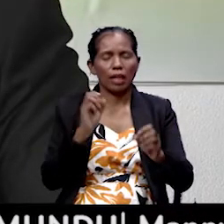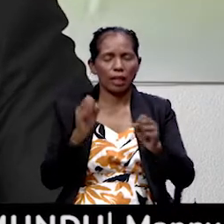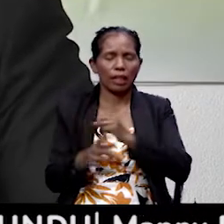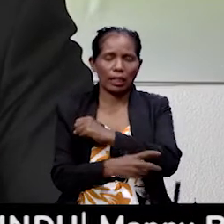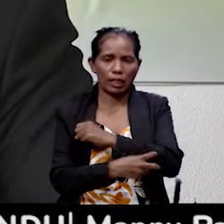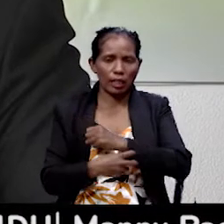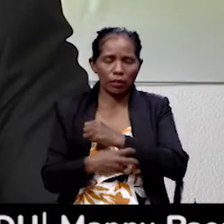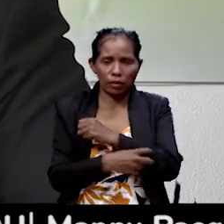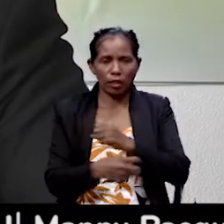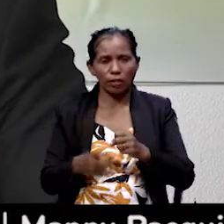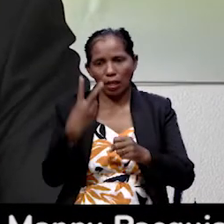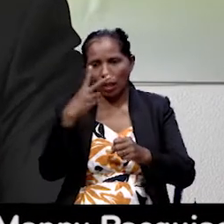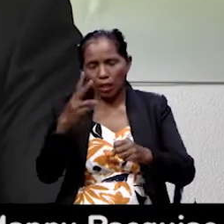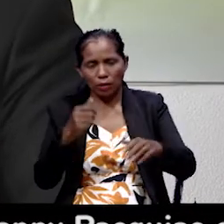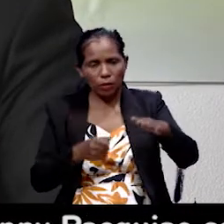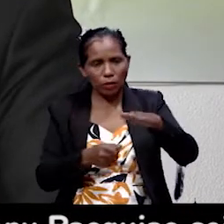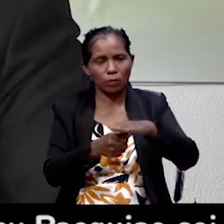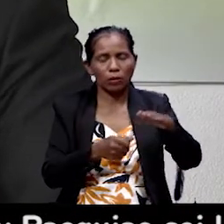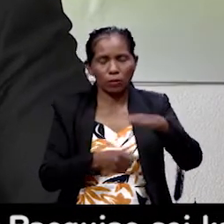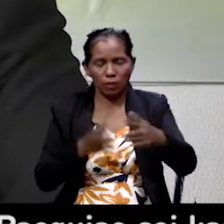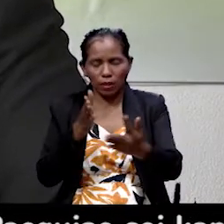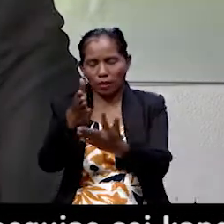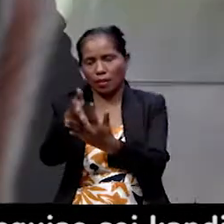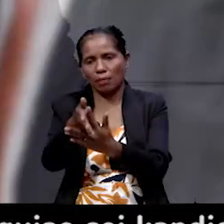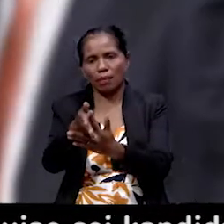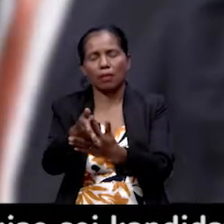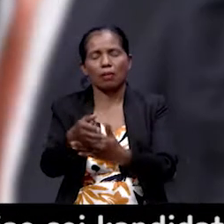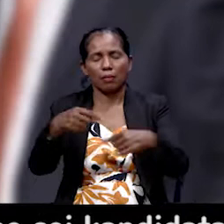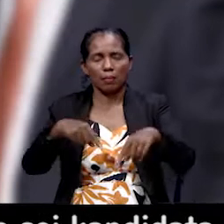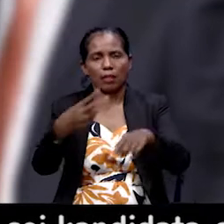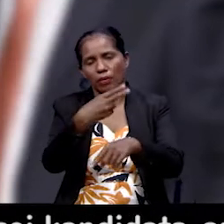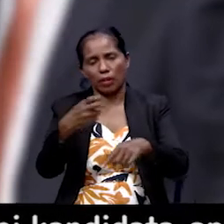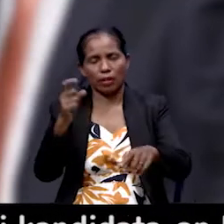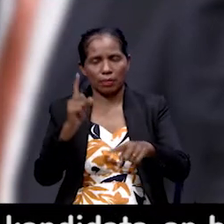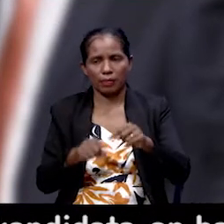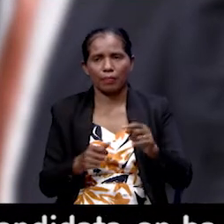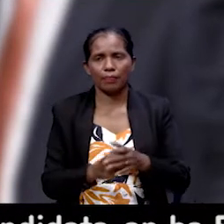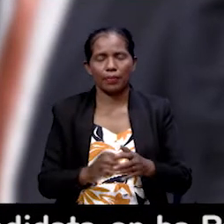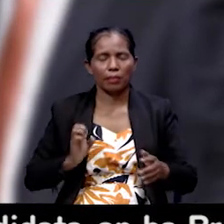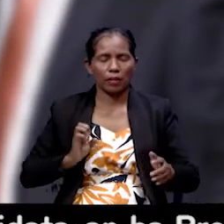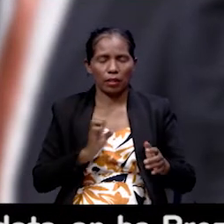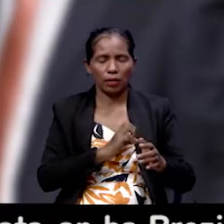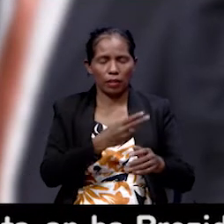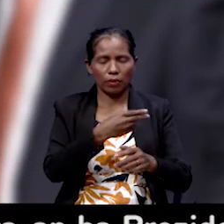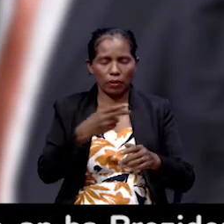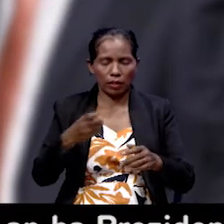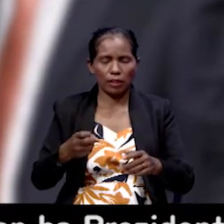waktu, apa diam-diam secara ilegal pergi. Embaixador Indonésia ini mandato ya Timor Leste